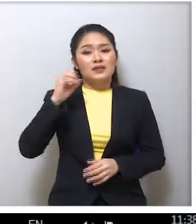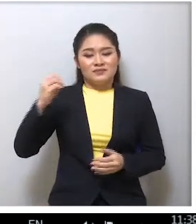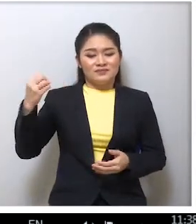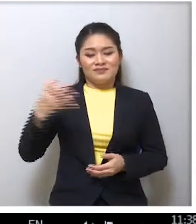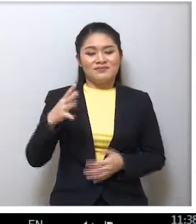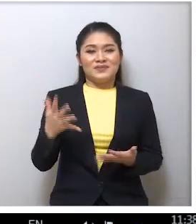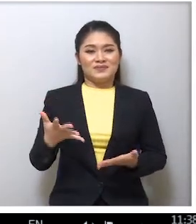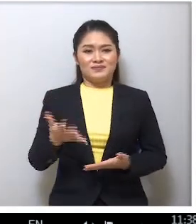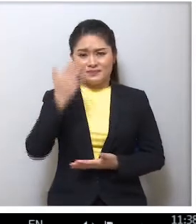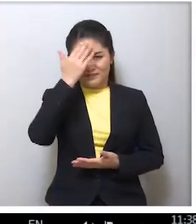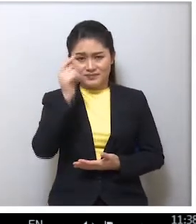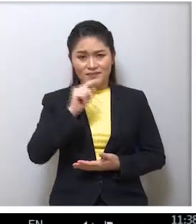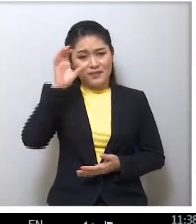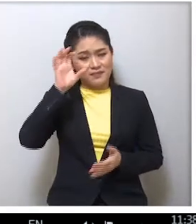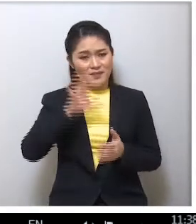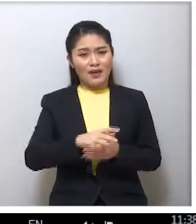นะครับเพราะว่า